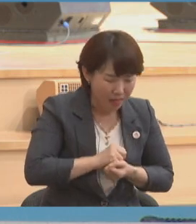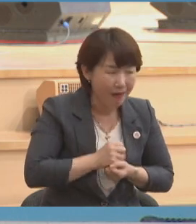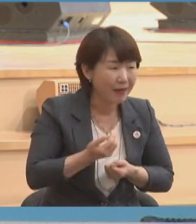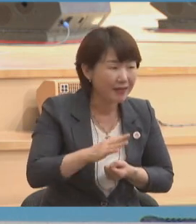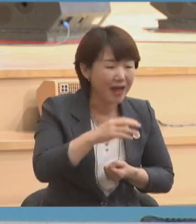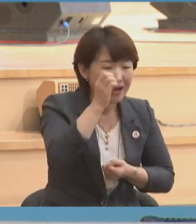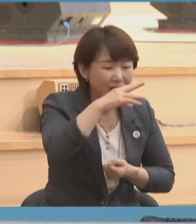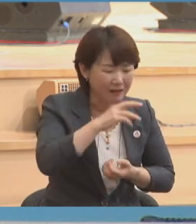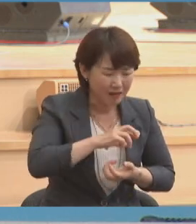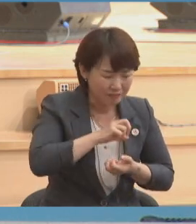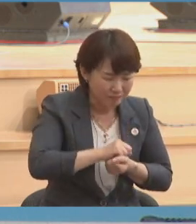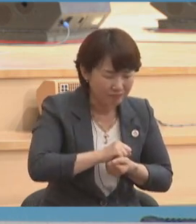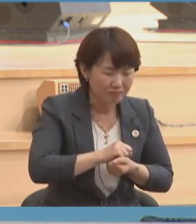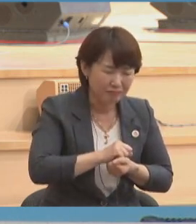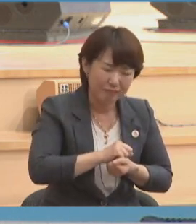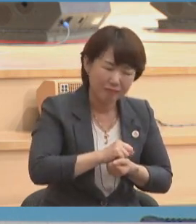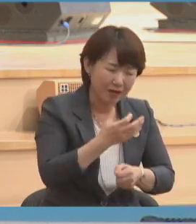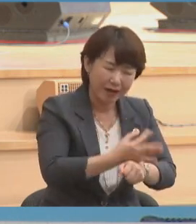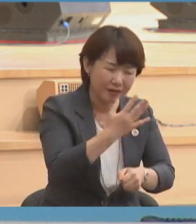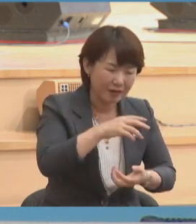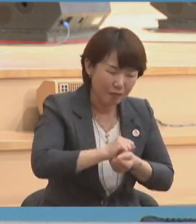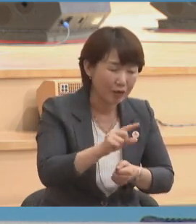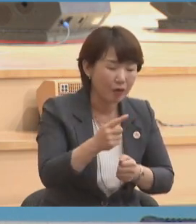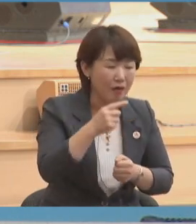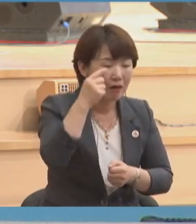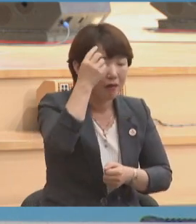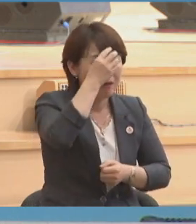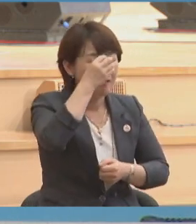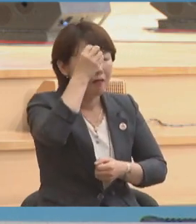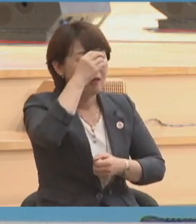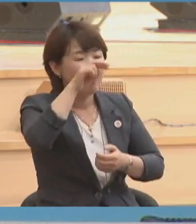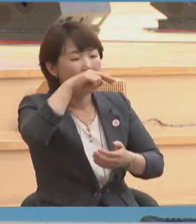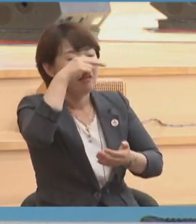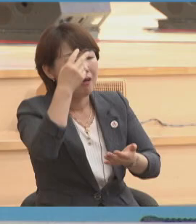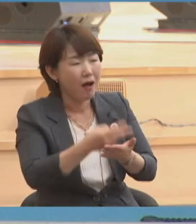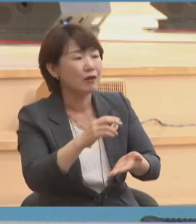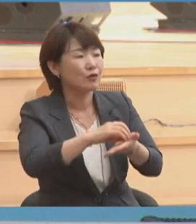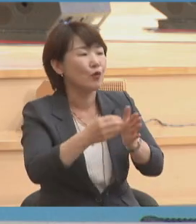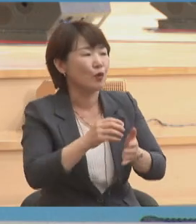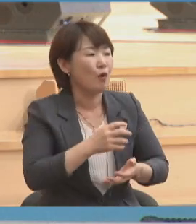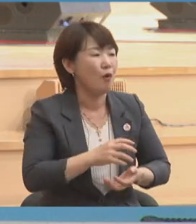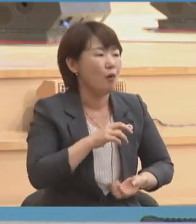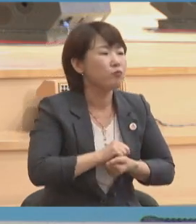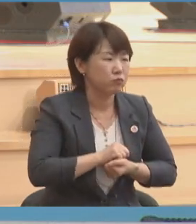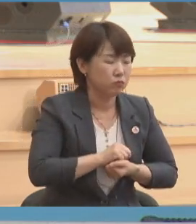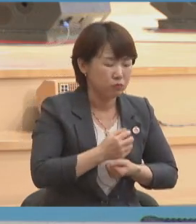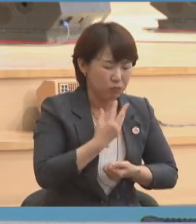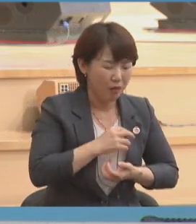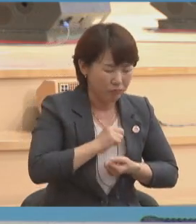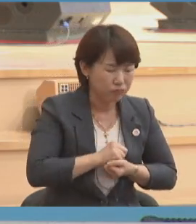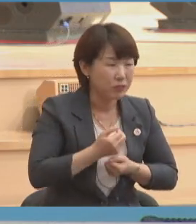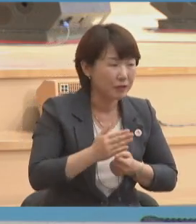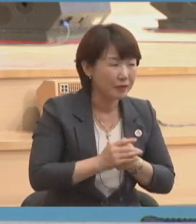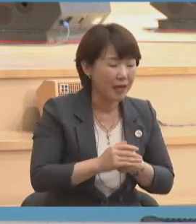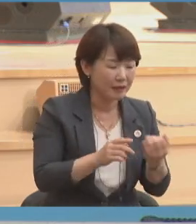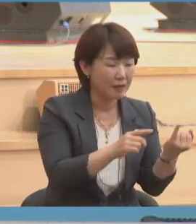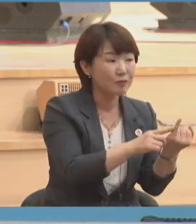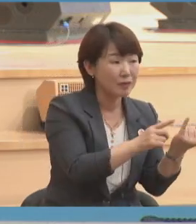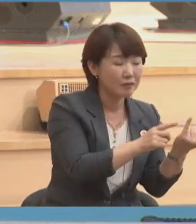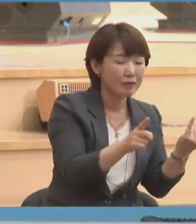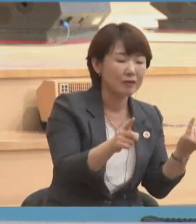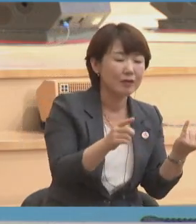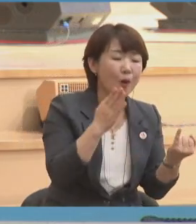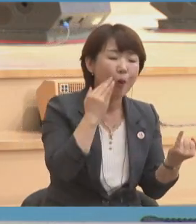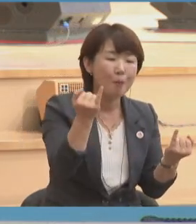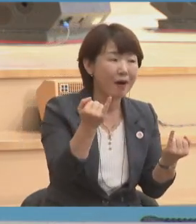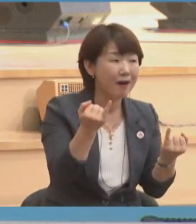그냥 체한 정도가 아니라 막 정신이 혼미해 정도로 체하셨는데, 이 딸이 서 집사님이 이제 어머님 이제